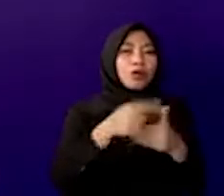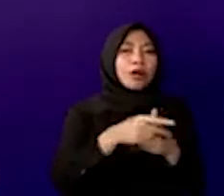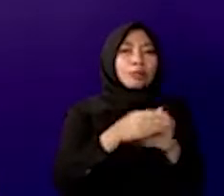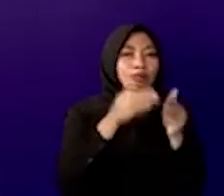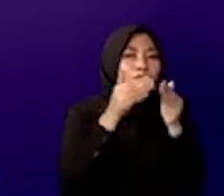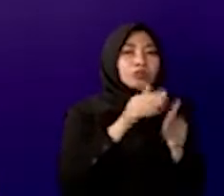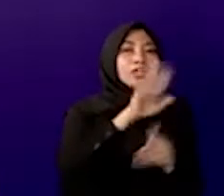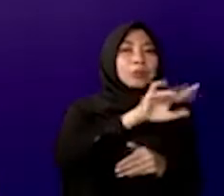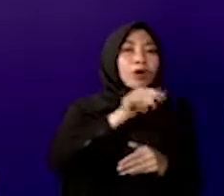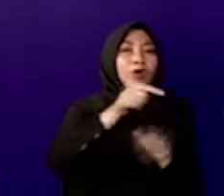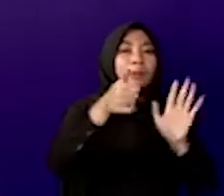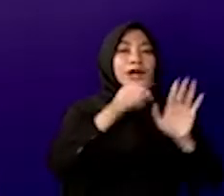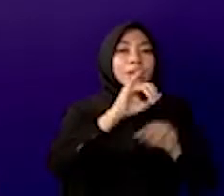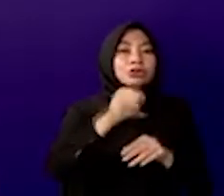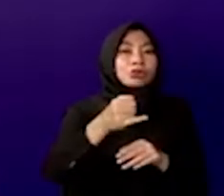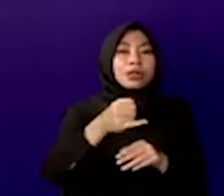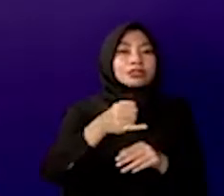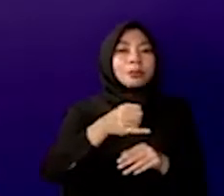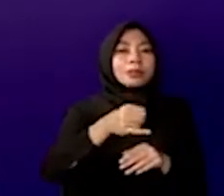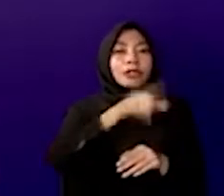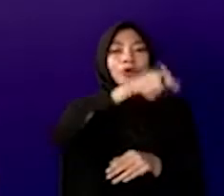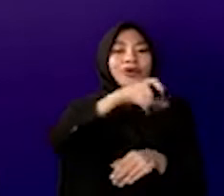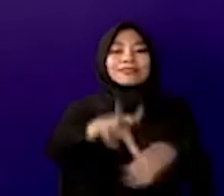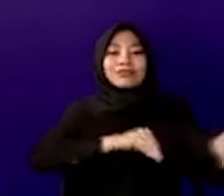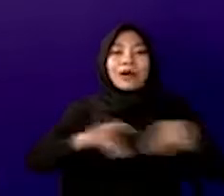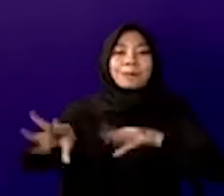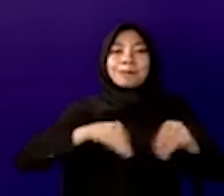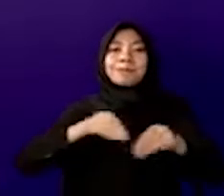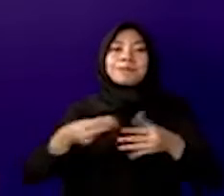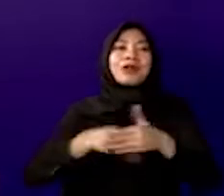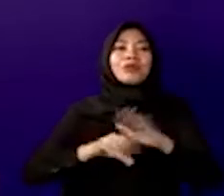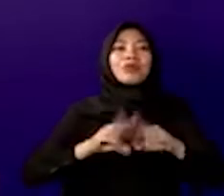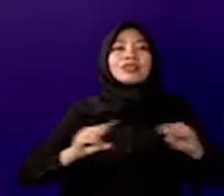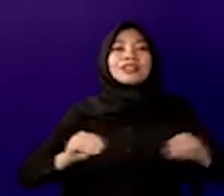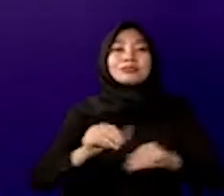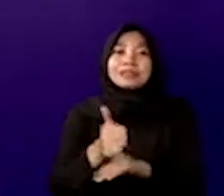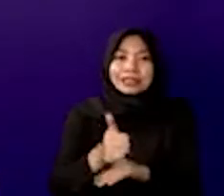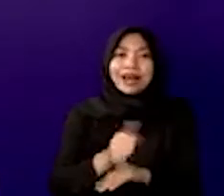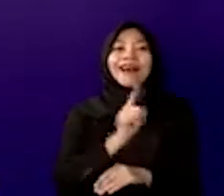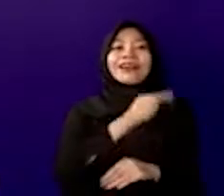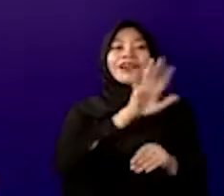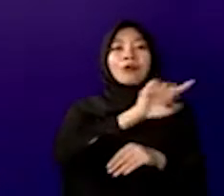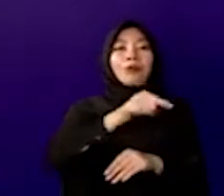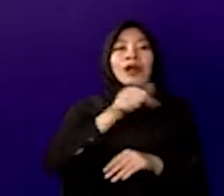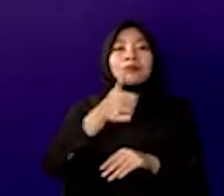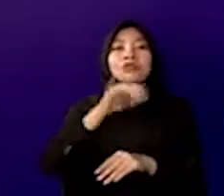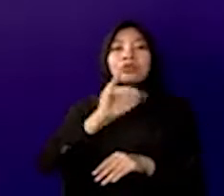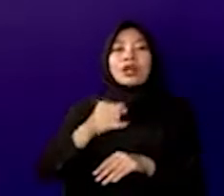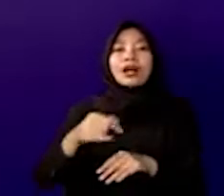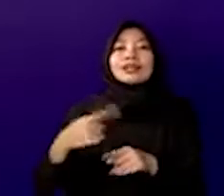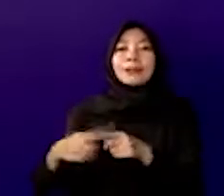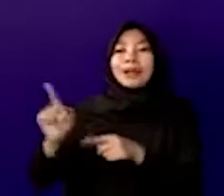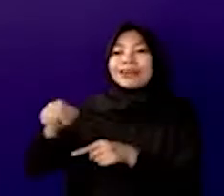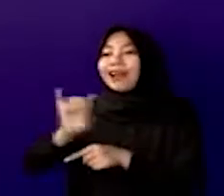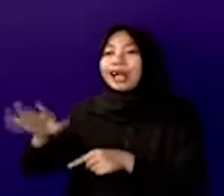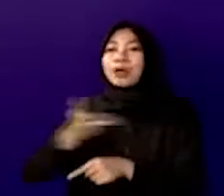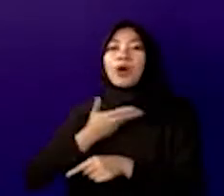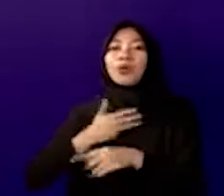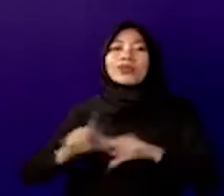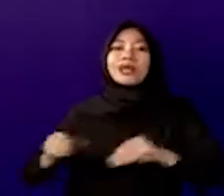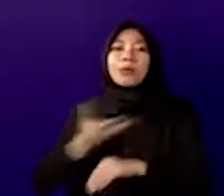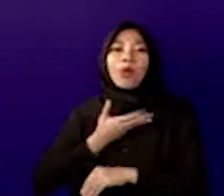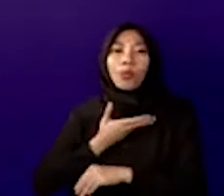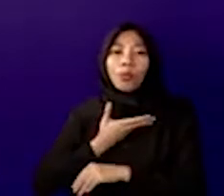saat sekarang sudah seluruhnya terserap berarti masih ada yang kepingin untuk masuk lapangan kerja